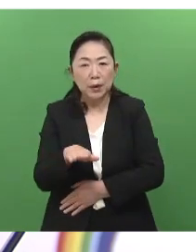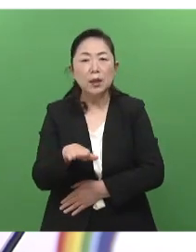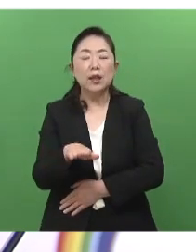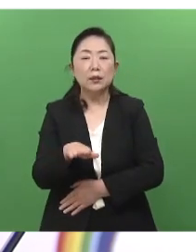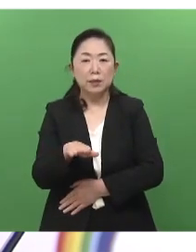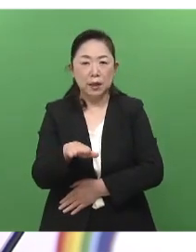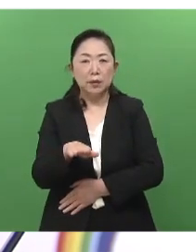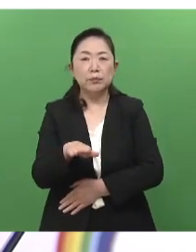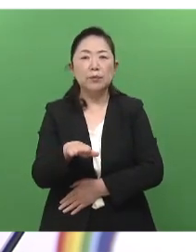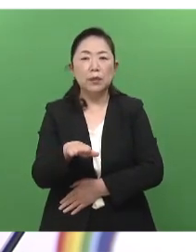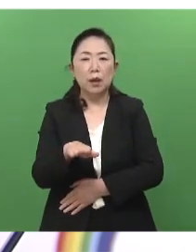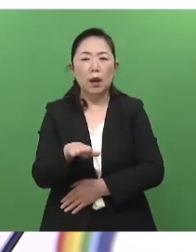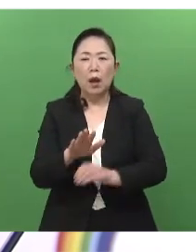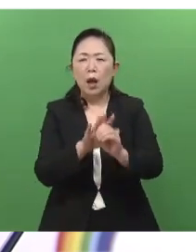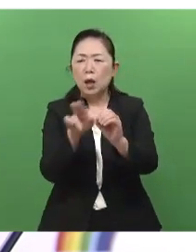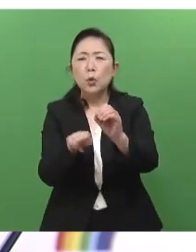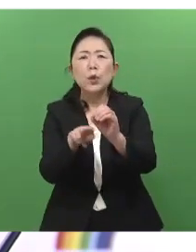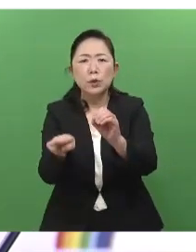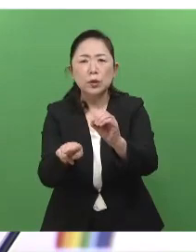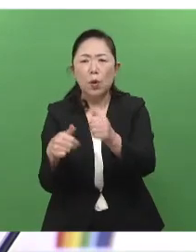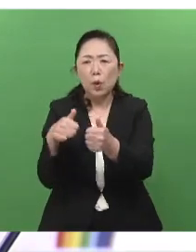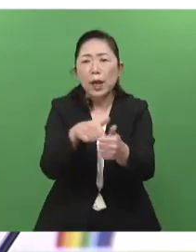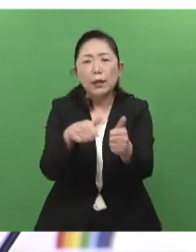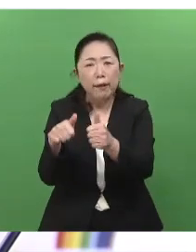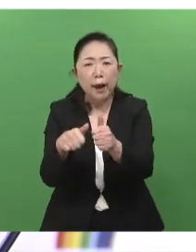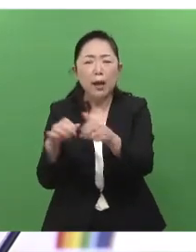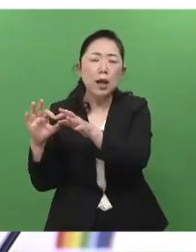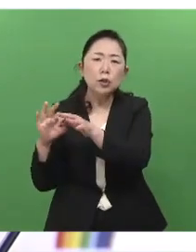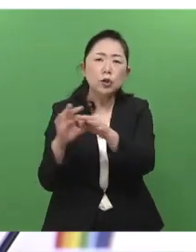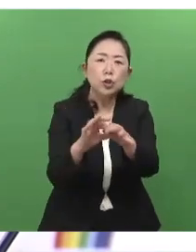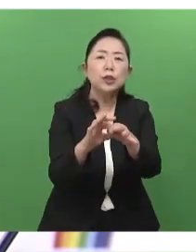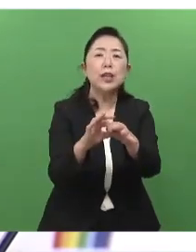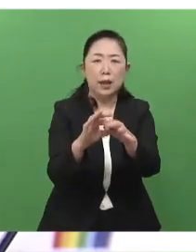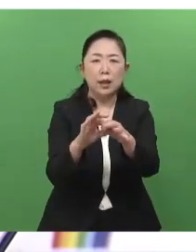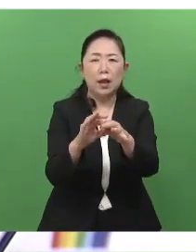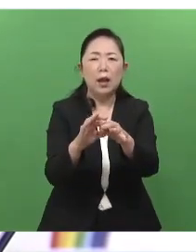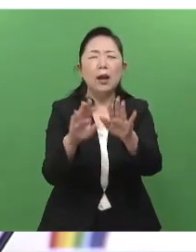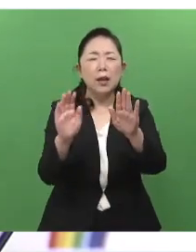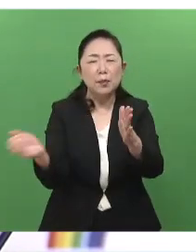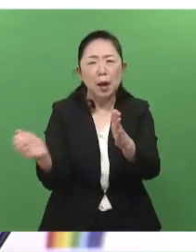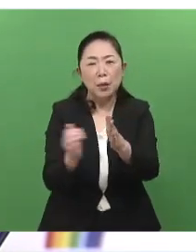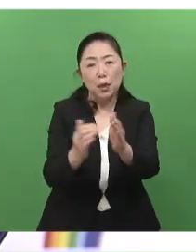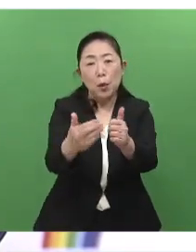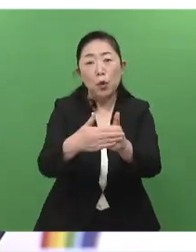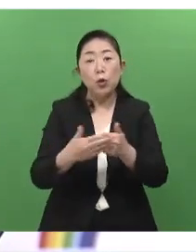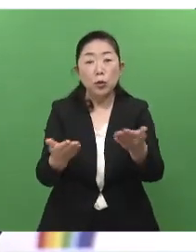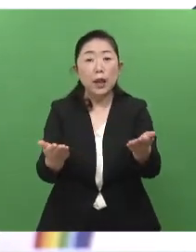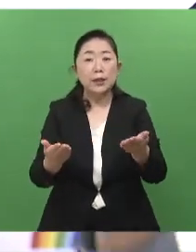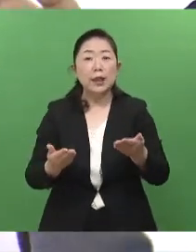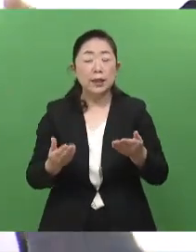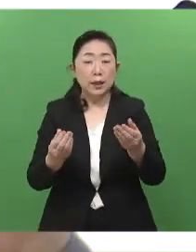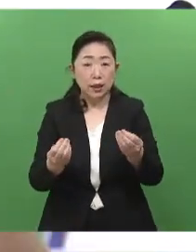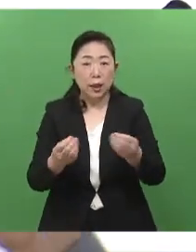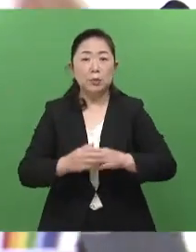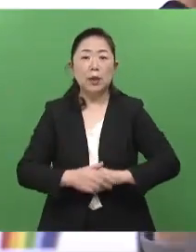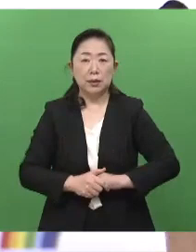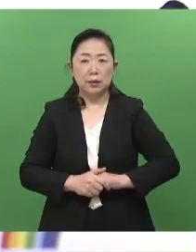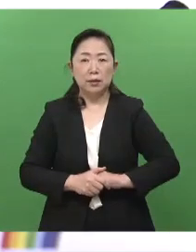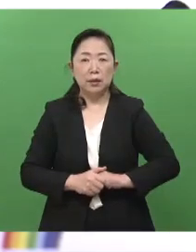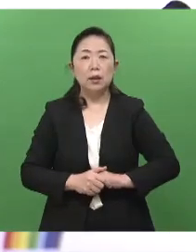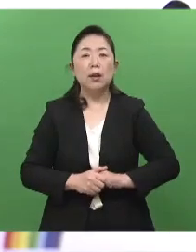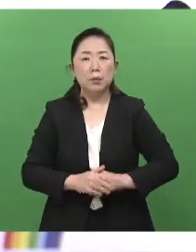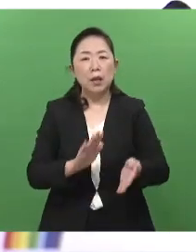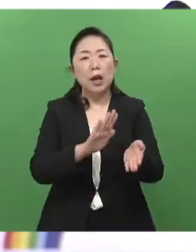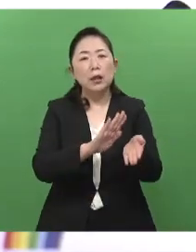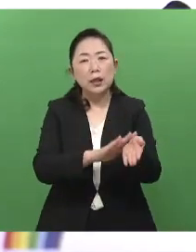ぞこの未知のウイルスとの戦いでございます、大変ご協力いただいてきているところであります。またこの医療